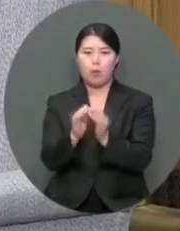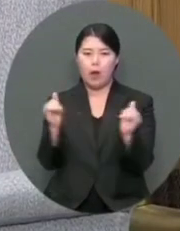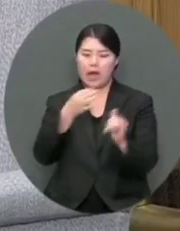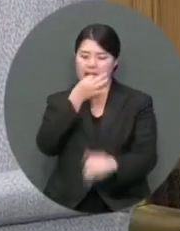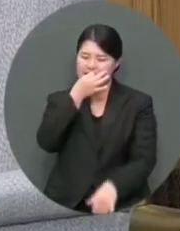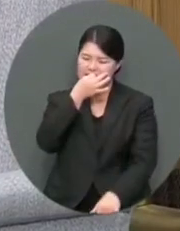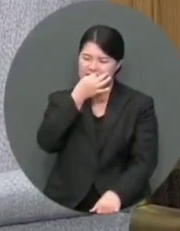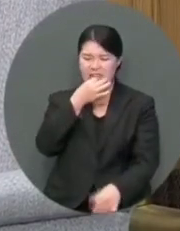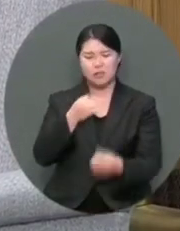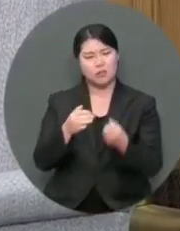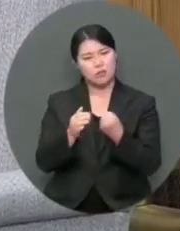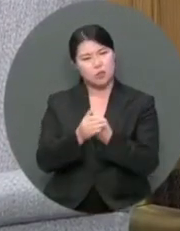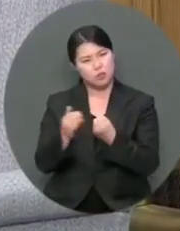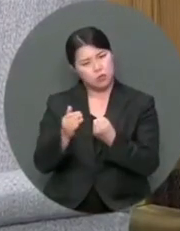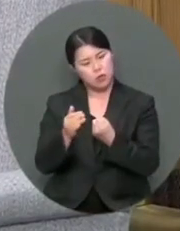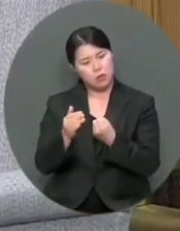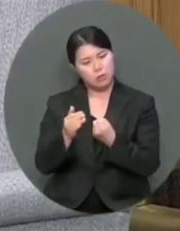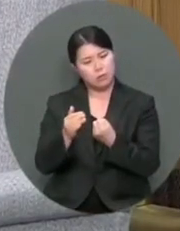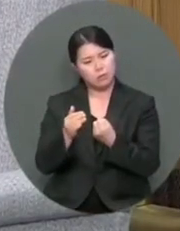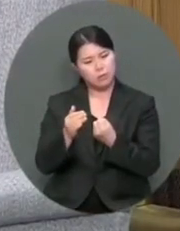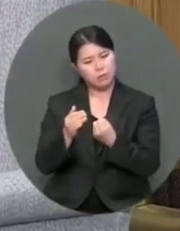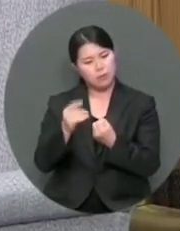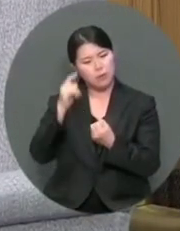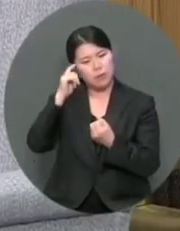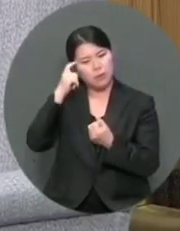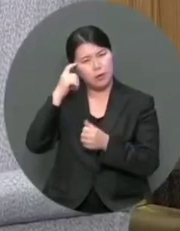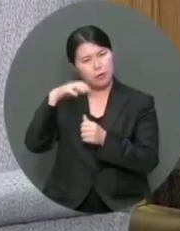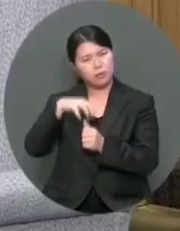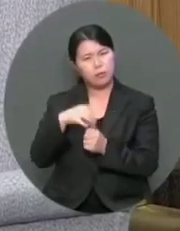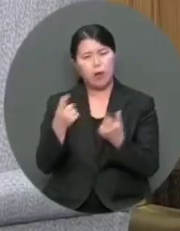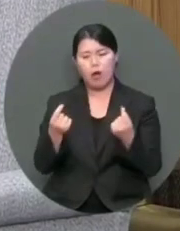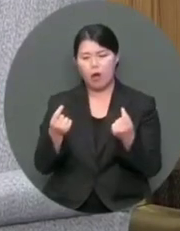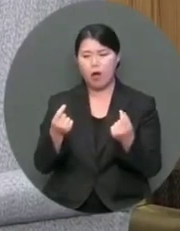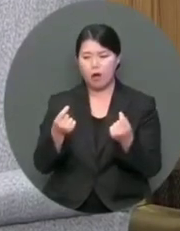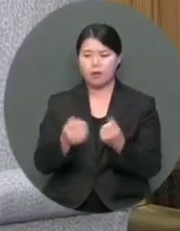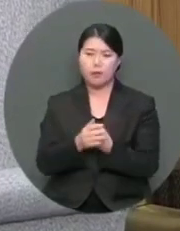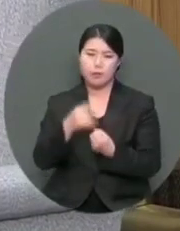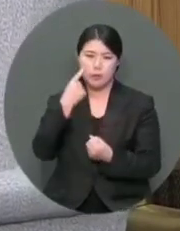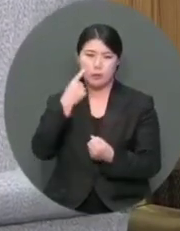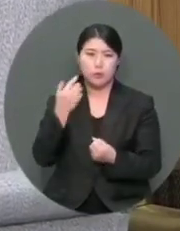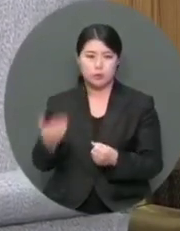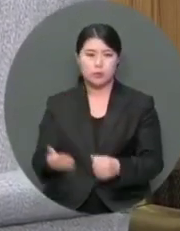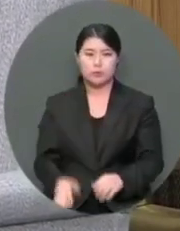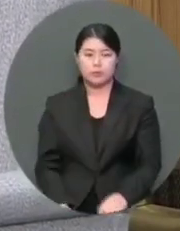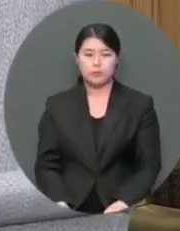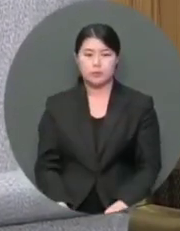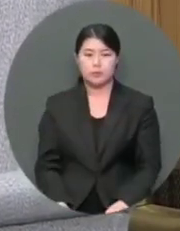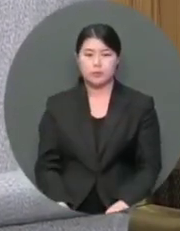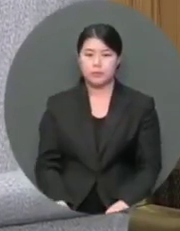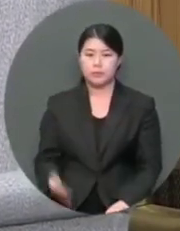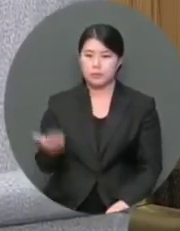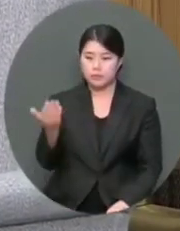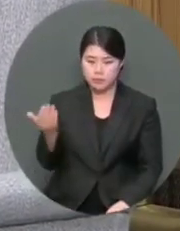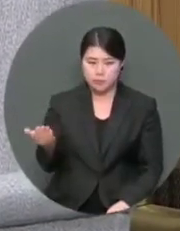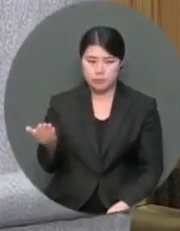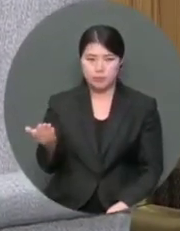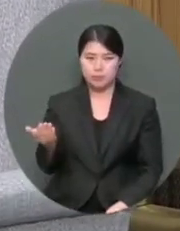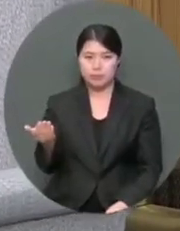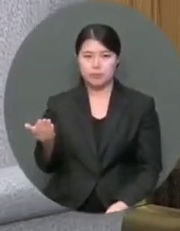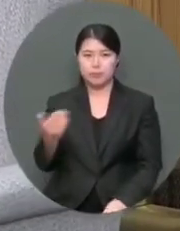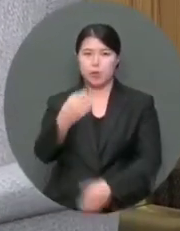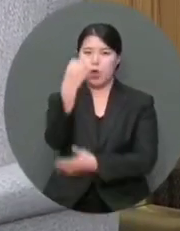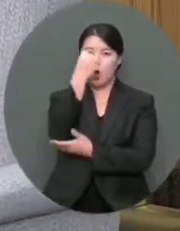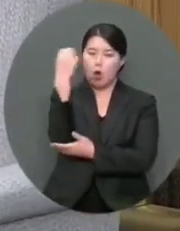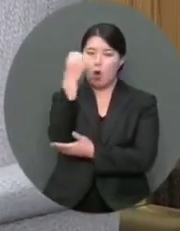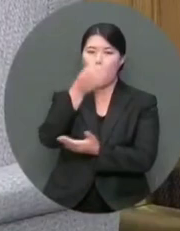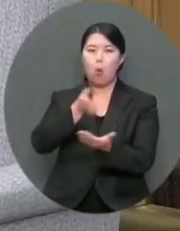갇혀 있는 거 아닌가 이런 좀 생각이 들어서 질문을 드립니다. 그 후보자는 언론을